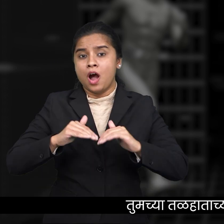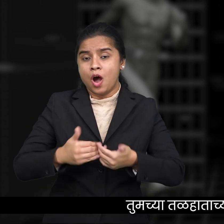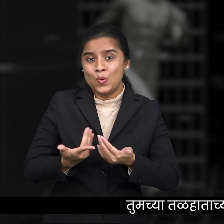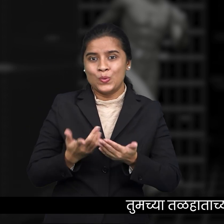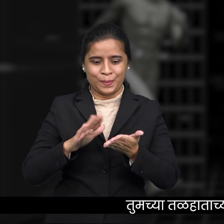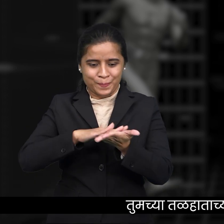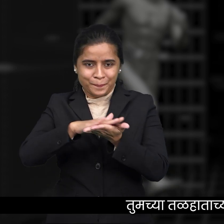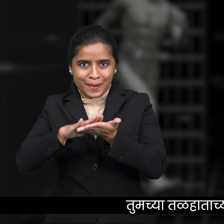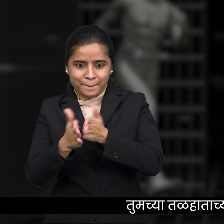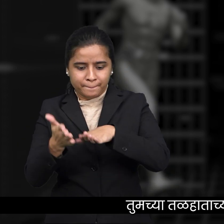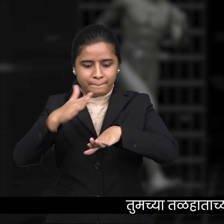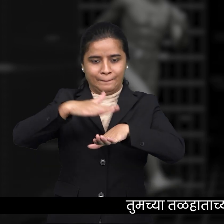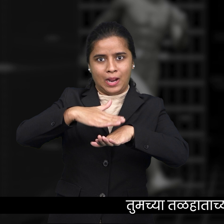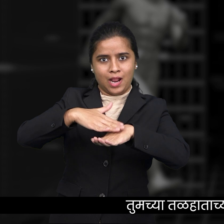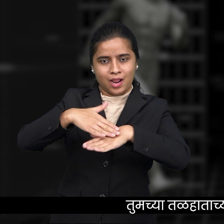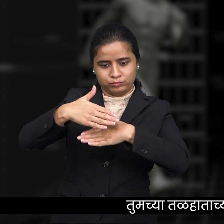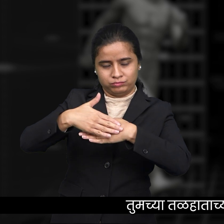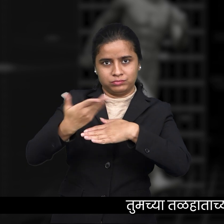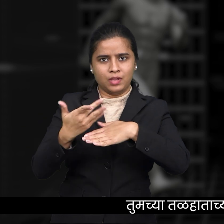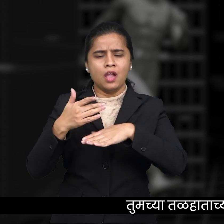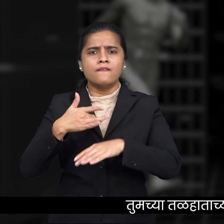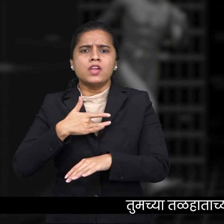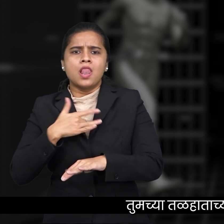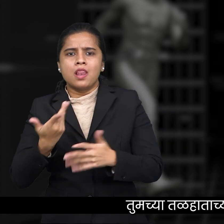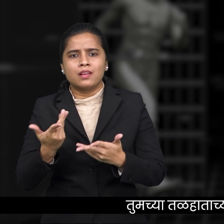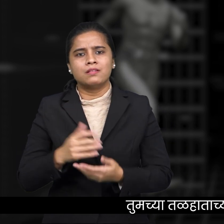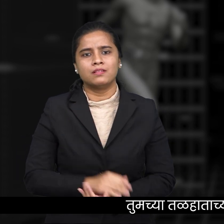तुमच्या तळहाताचा मागचा बाजूल भाग कसे वाटते?